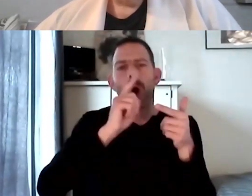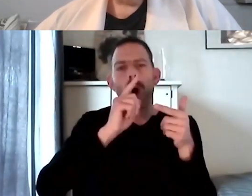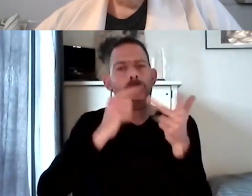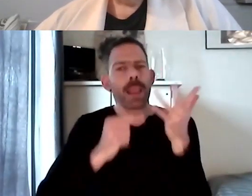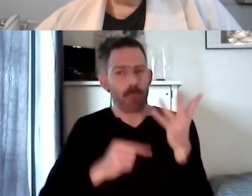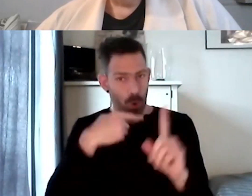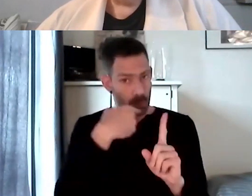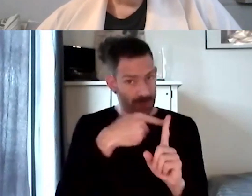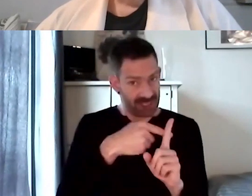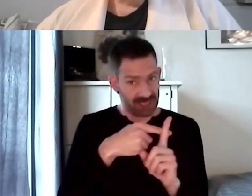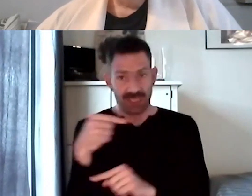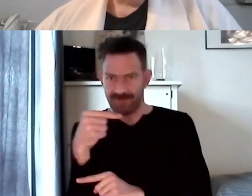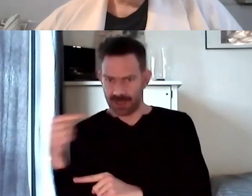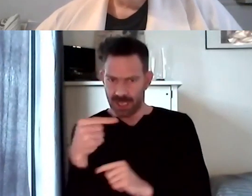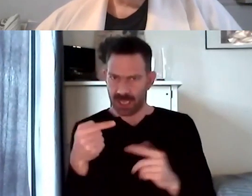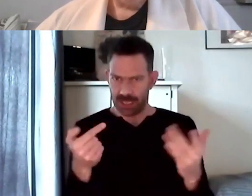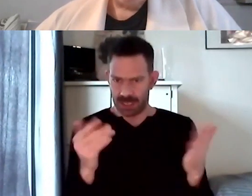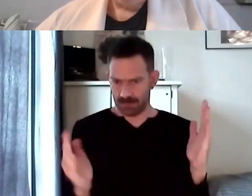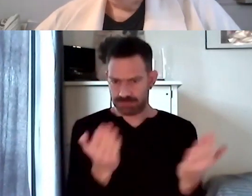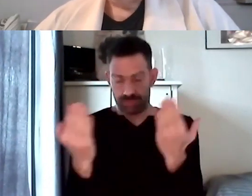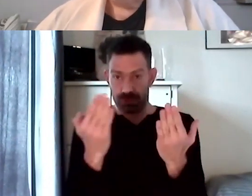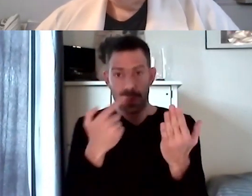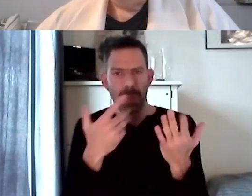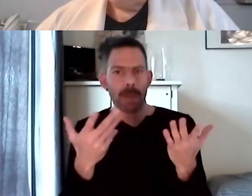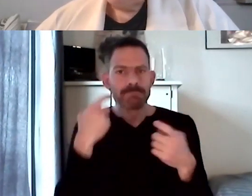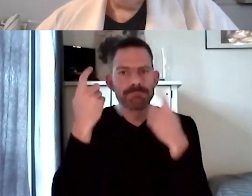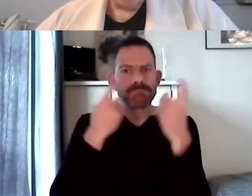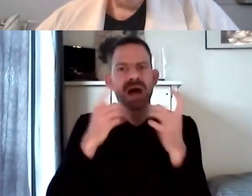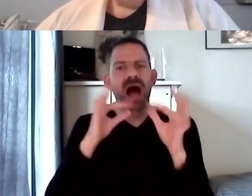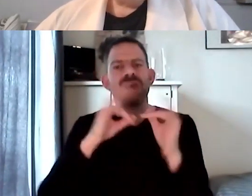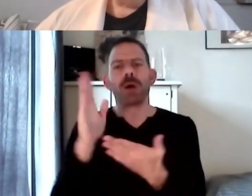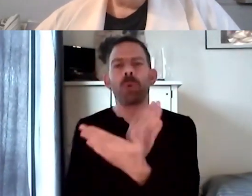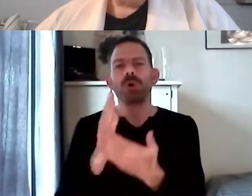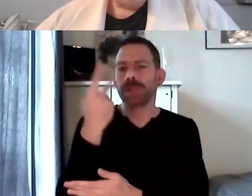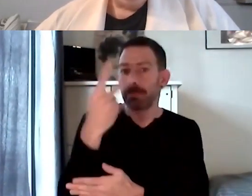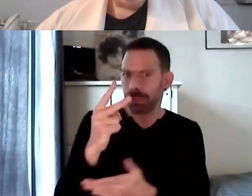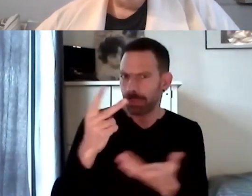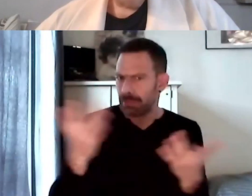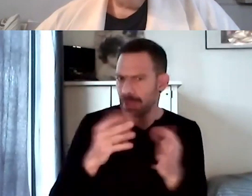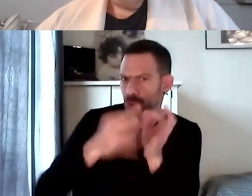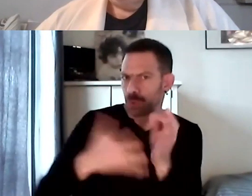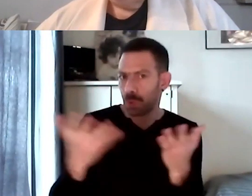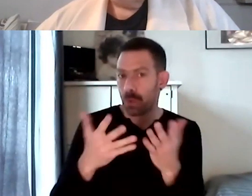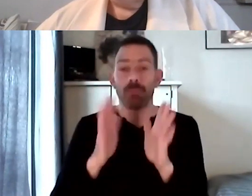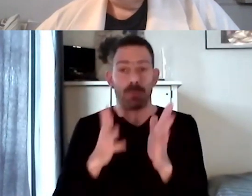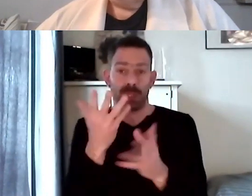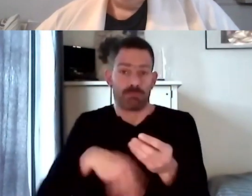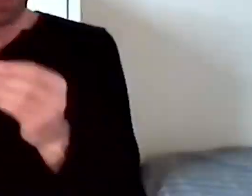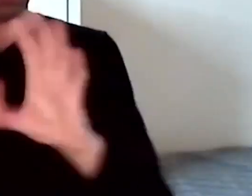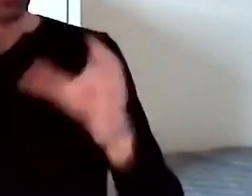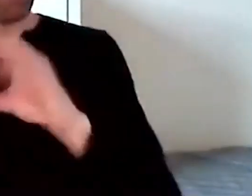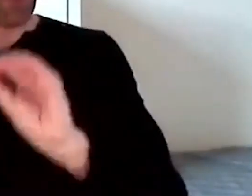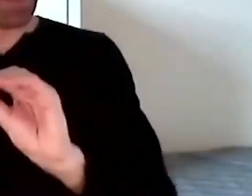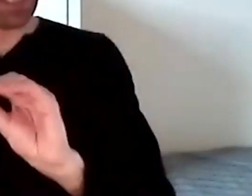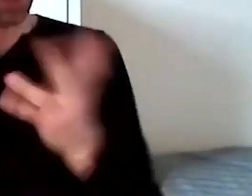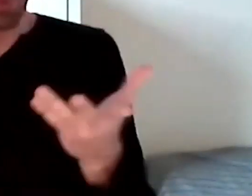peut-être de trouver des solutions pour arriver au projet. Peut-être qu'il faudra faire de la formation. Et on va prévoir donc les différentes étapes de